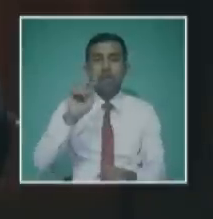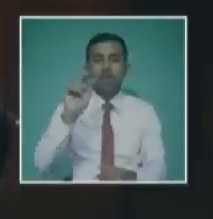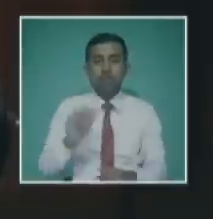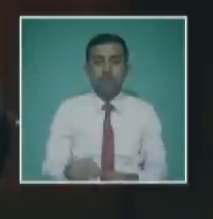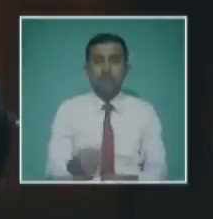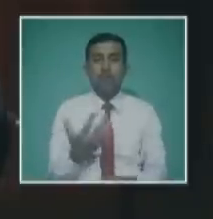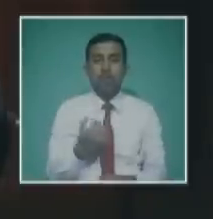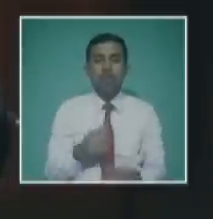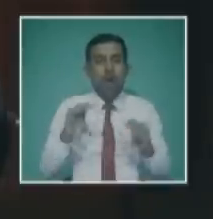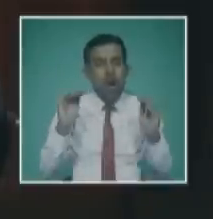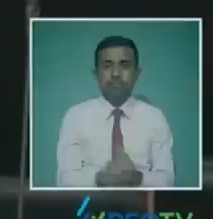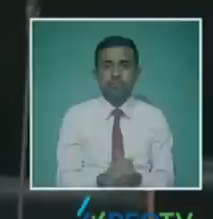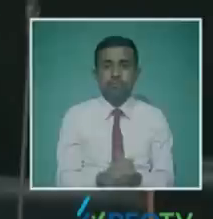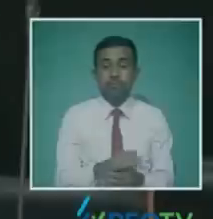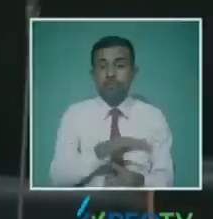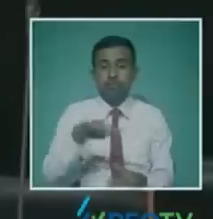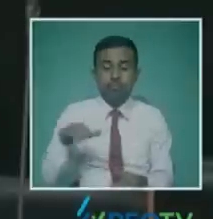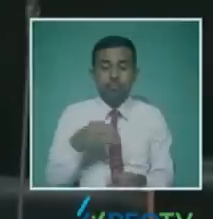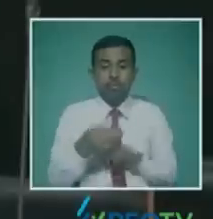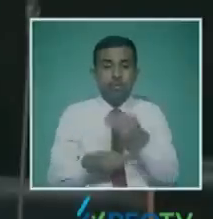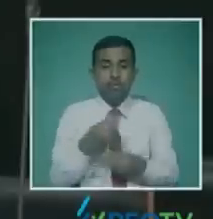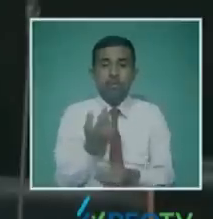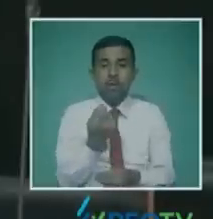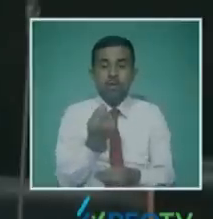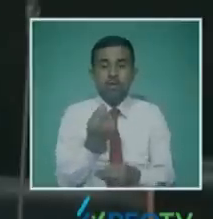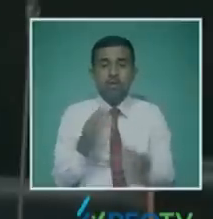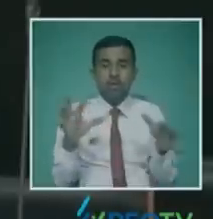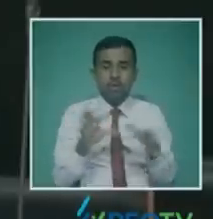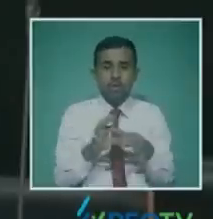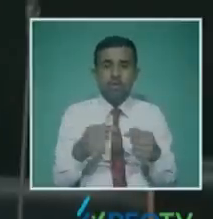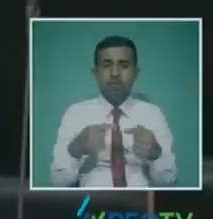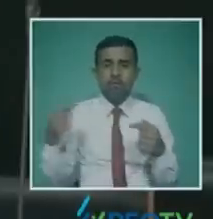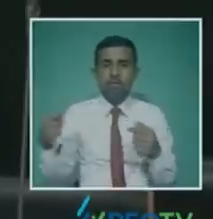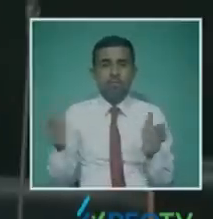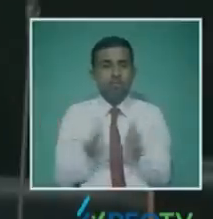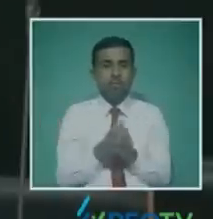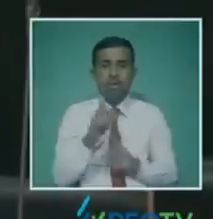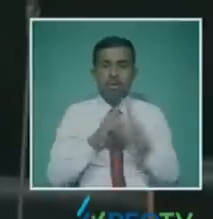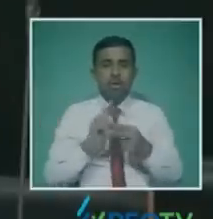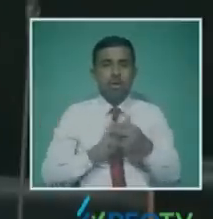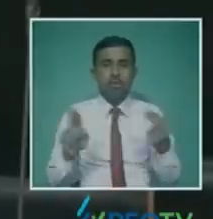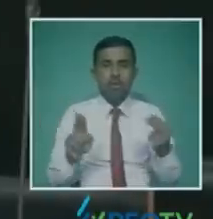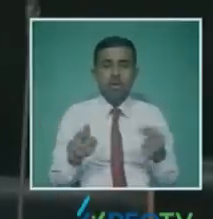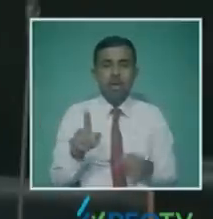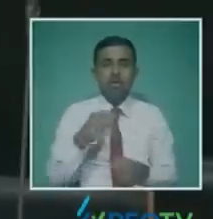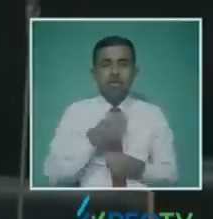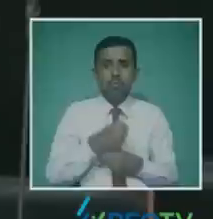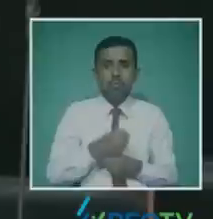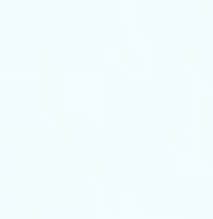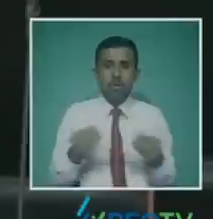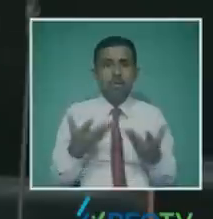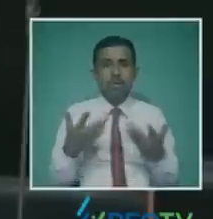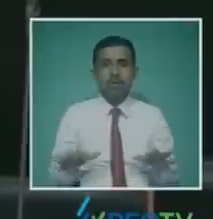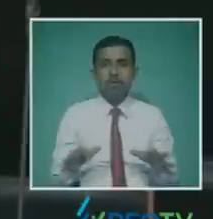ඕනේ අවමයෙන් මේක බේරගන්න මම මේ සැරේ කරන එක ඕනෙක් කෙනෙක්ට පුළුවන් ඊළඟ සැරේ කවුරු ආණ්ඩු වුණත් මේ වැඩේ විසඳලා